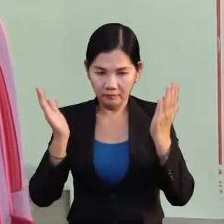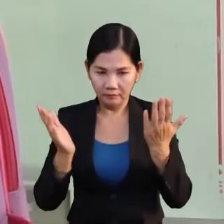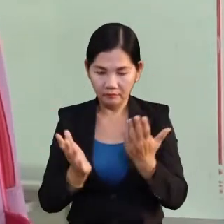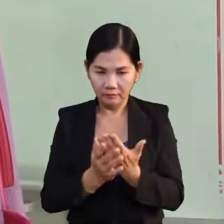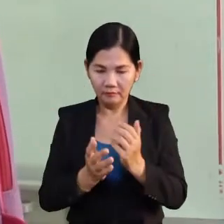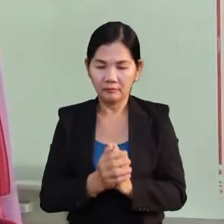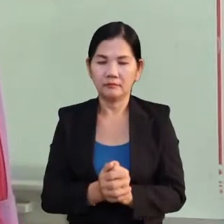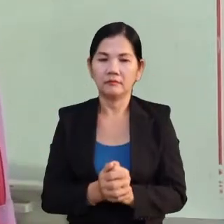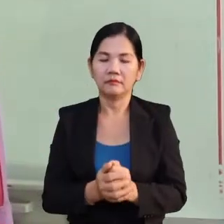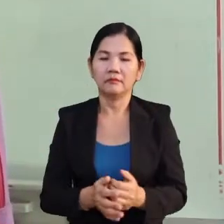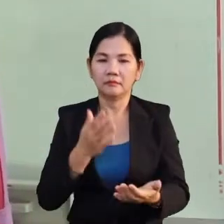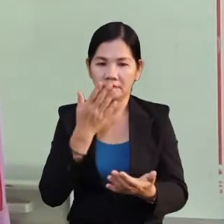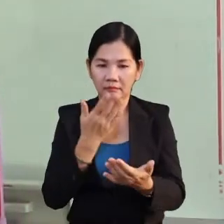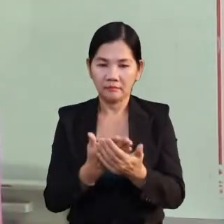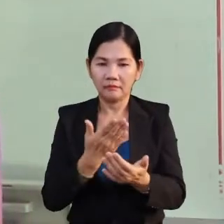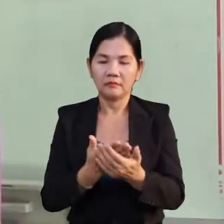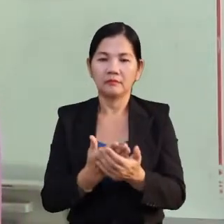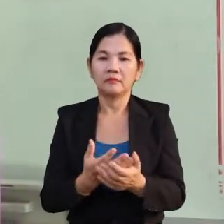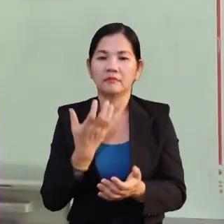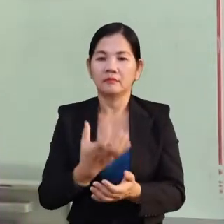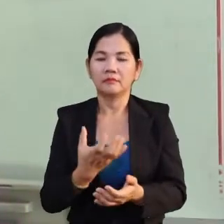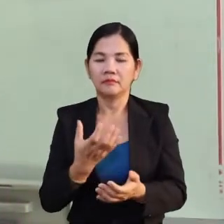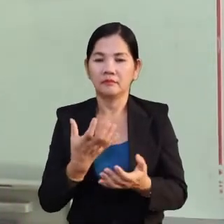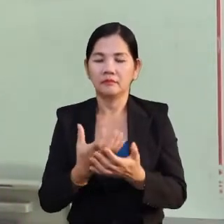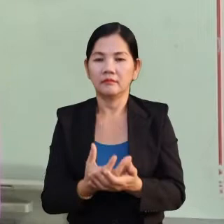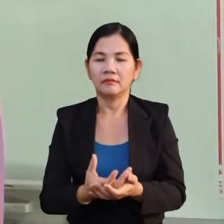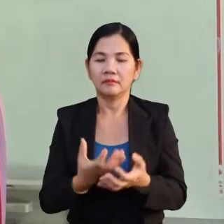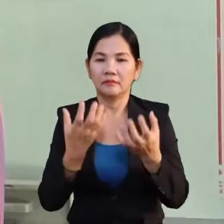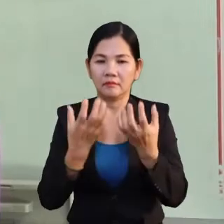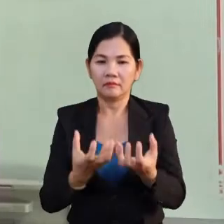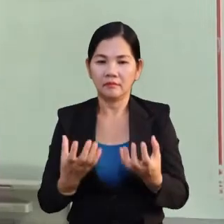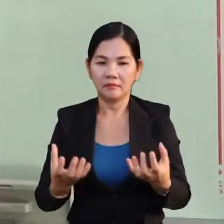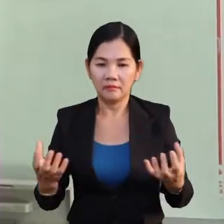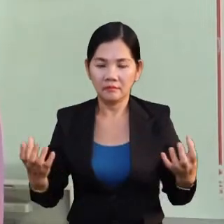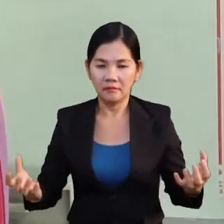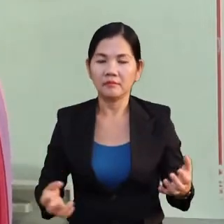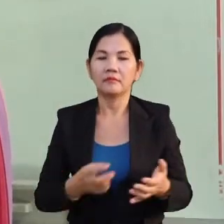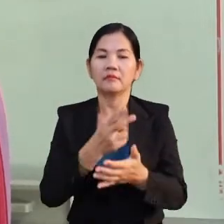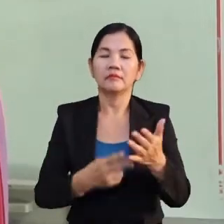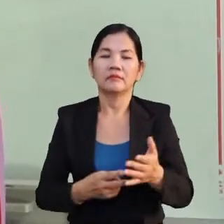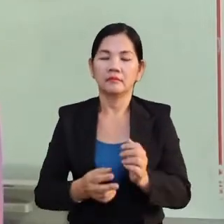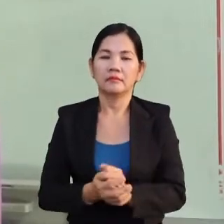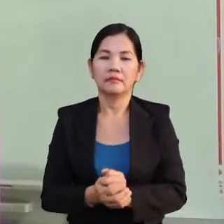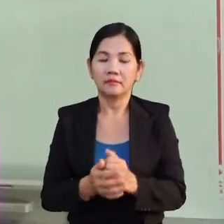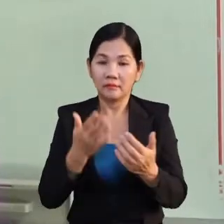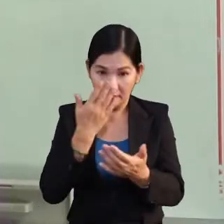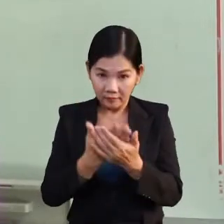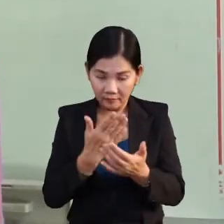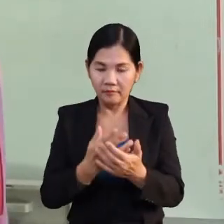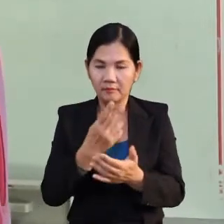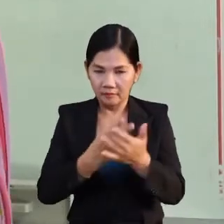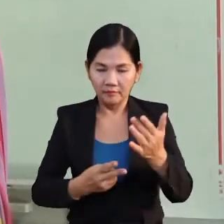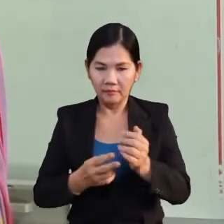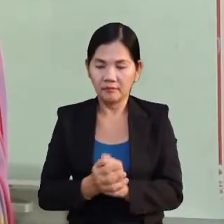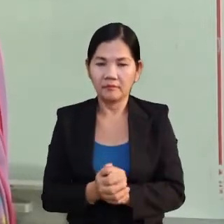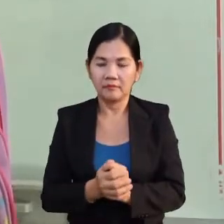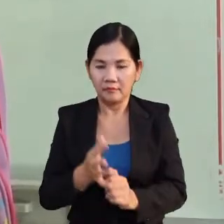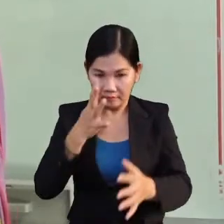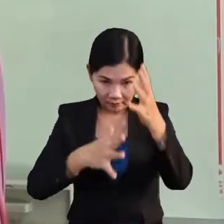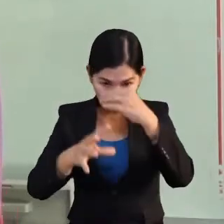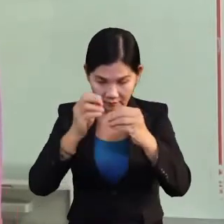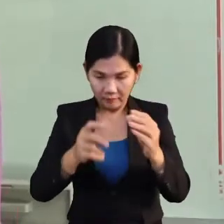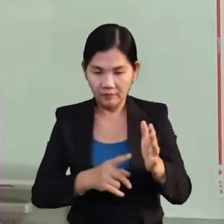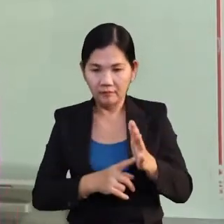តើយើងឲ្យឈ្មោះហៅថាសម្ភារៈអ្វីដែរកូនកូនគិតតិចមើលសម្ភារៈដែលអ្នកគ្រូបាន